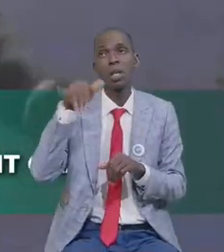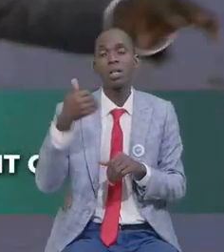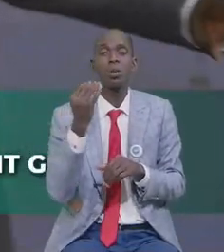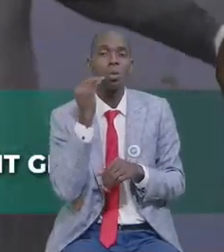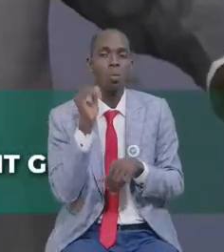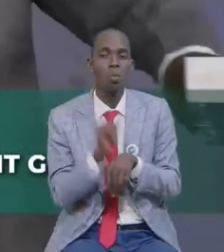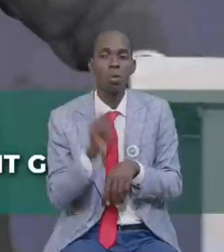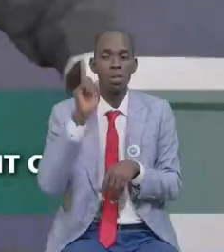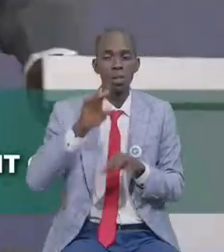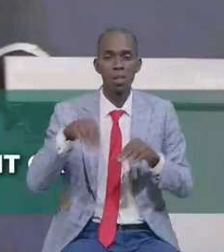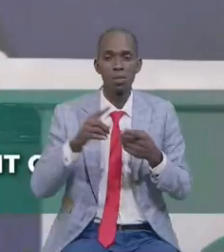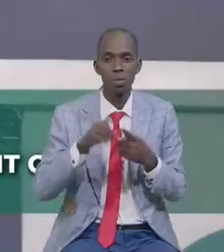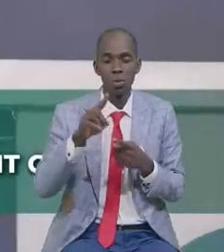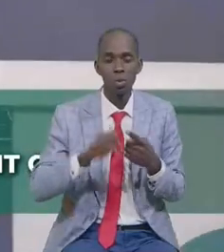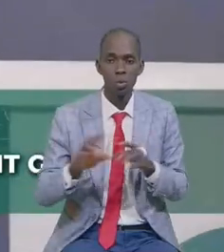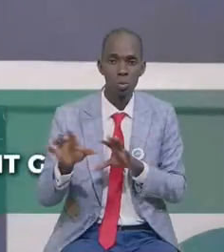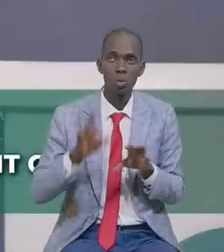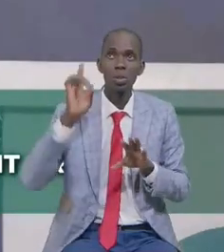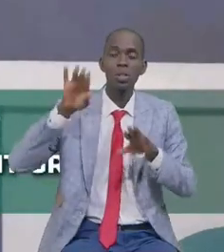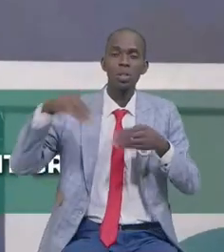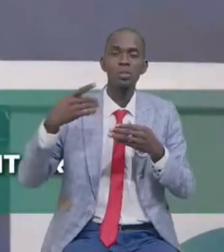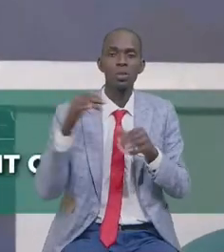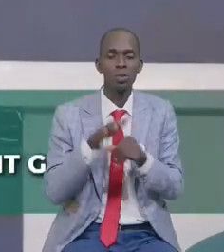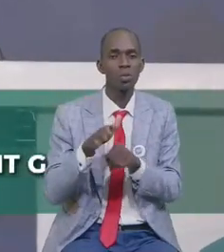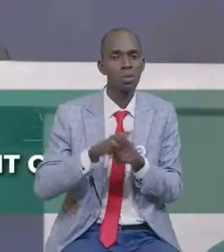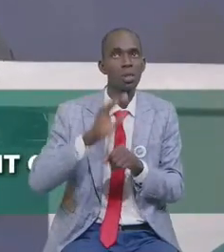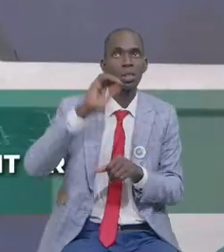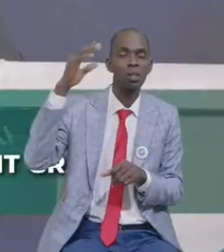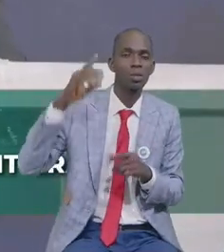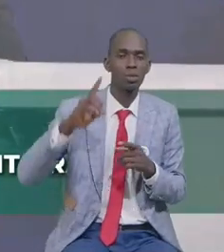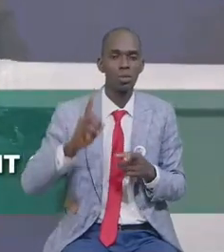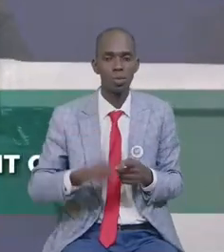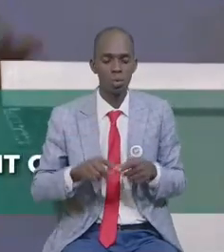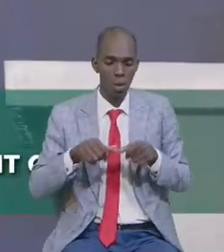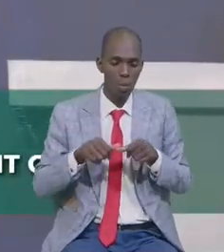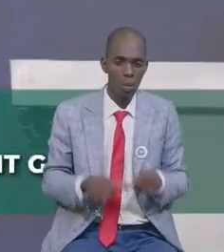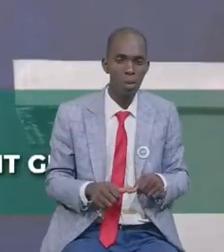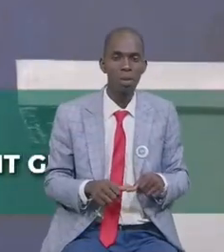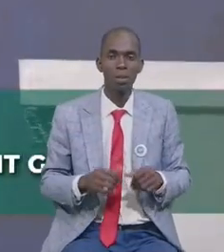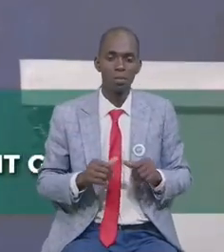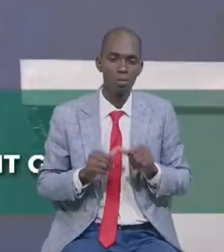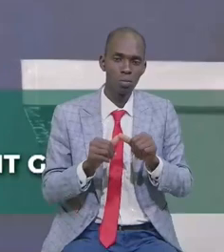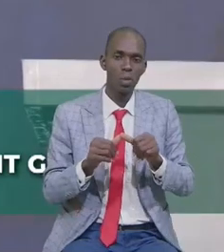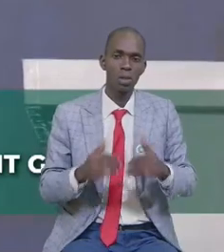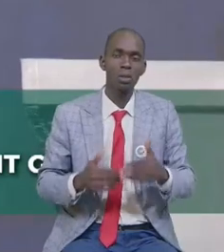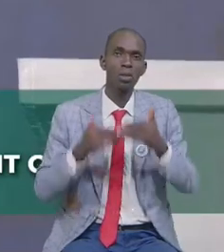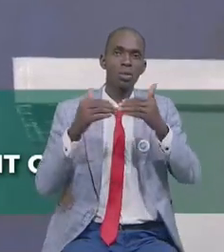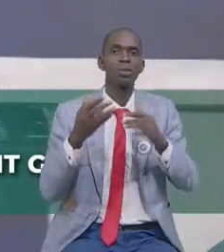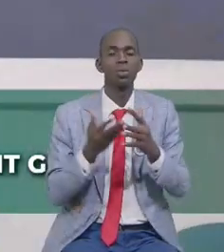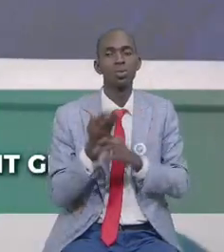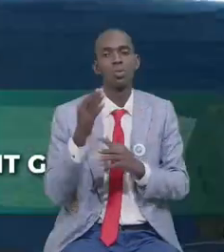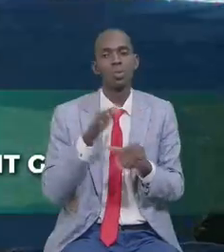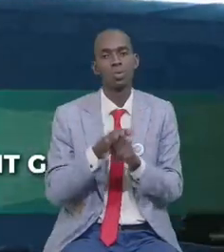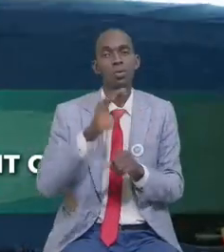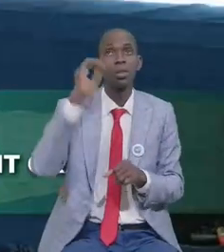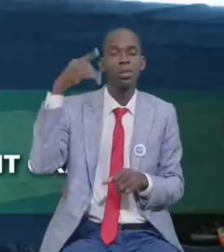devoir? Il y a la grâce suffisante. Abonder et avancer à travers la grâce suffisante. Tu